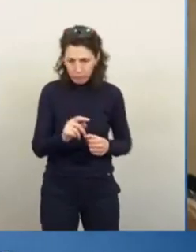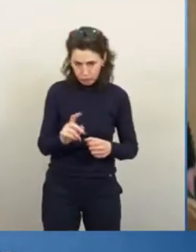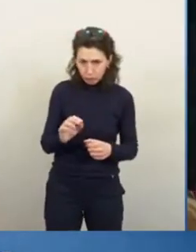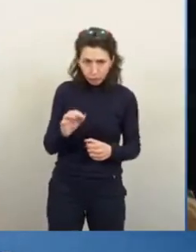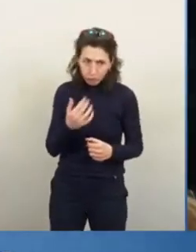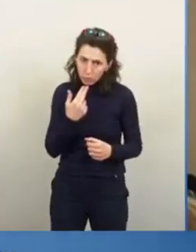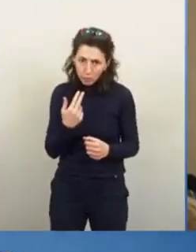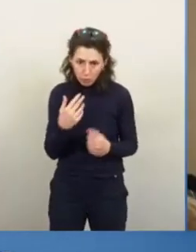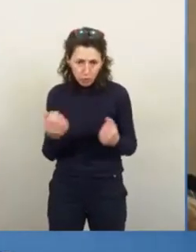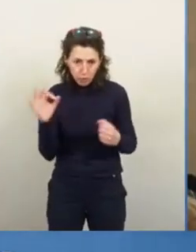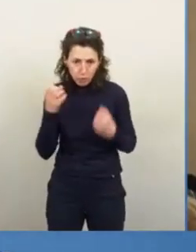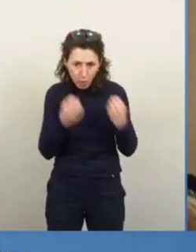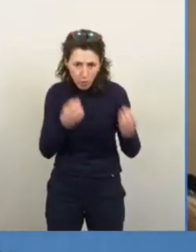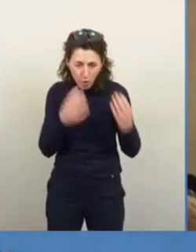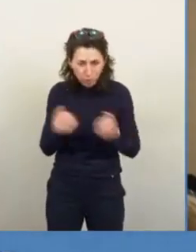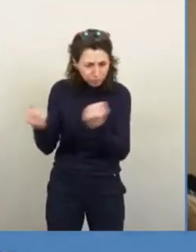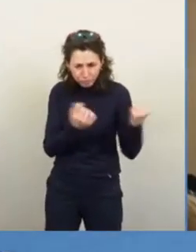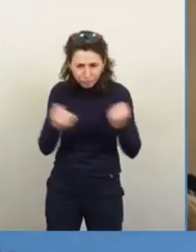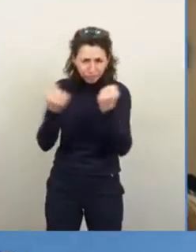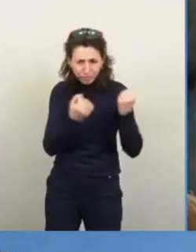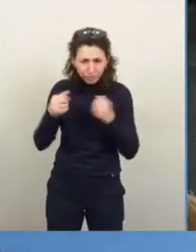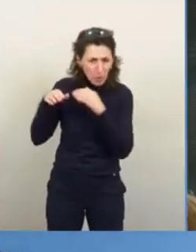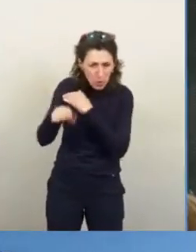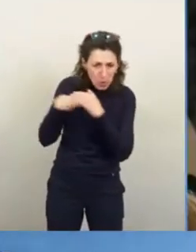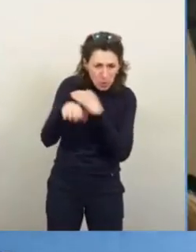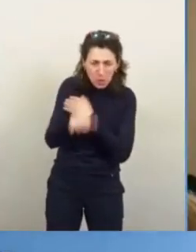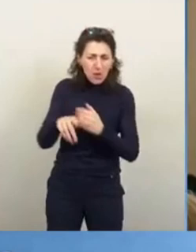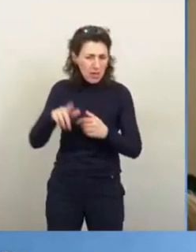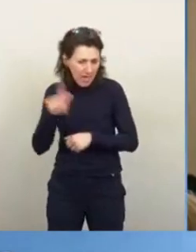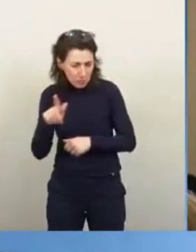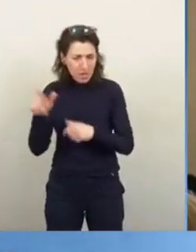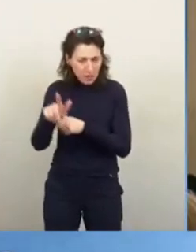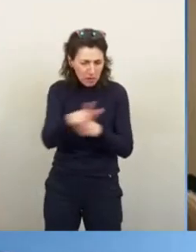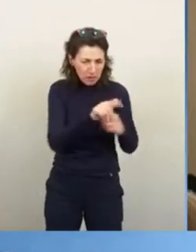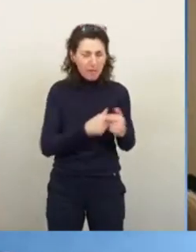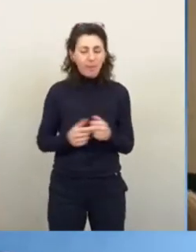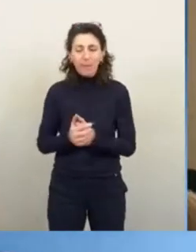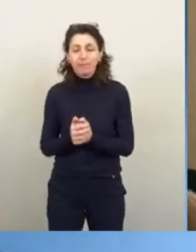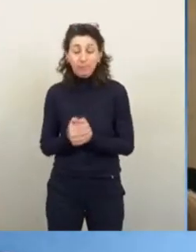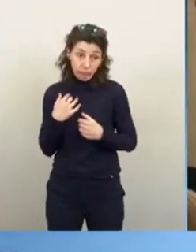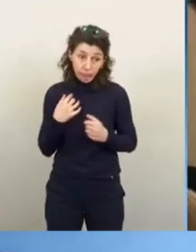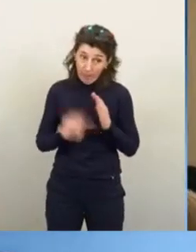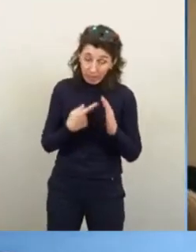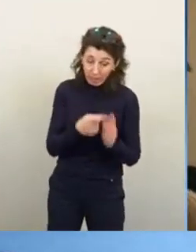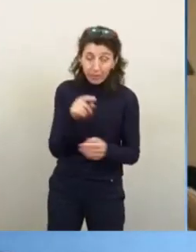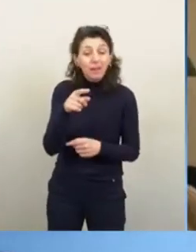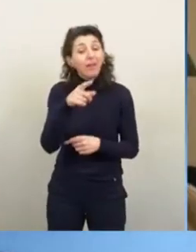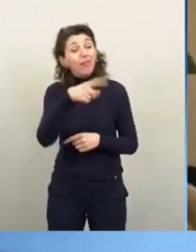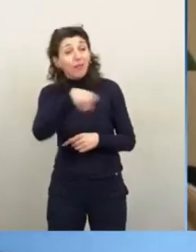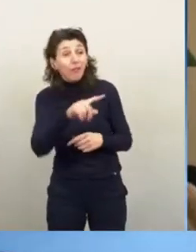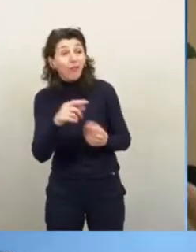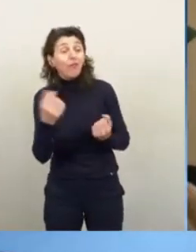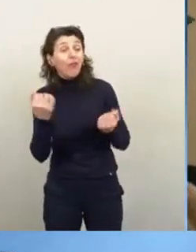au gasoil je rappelle donc vos véhicules vos véhicules qui je rappelle pour certains n'ont pas les bonnes